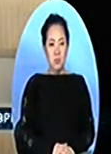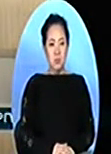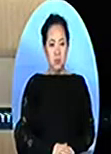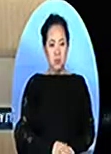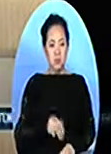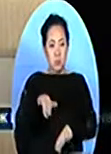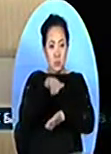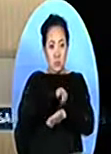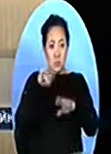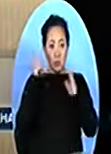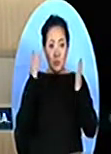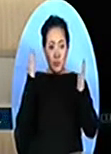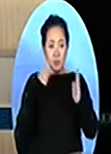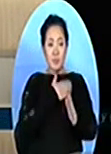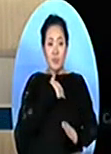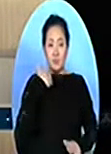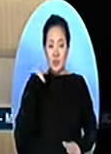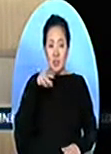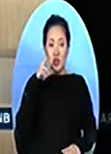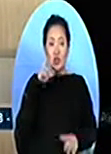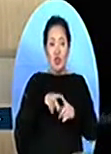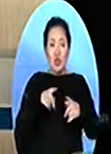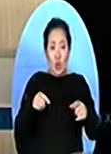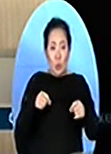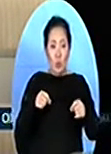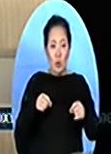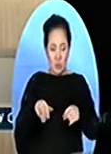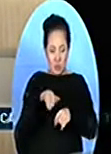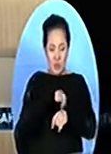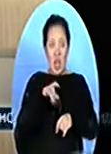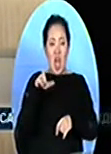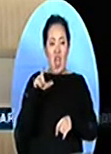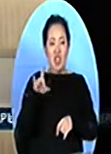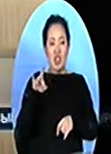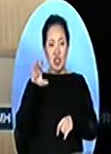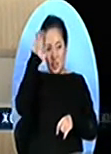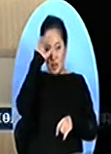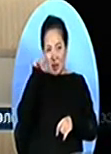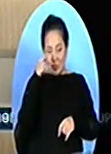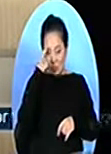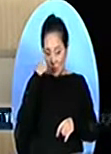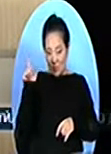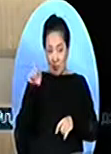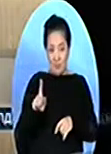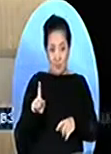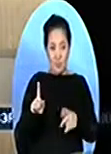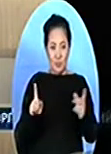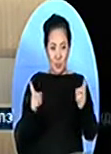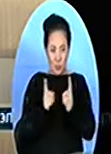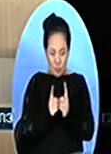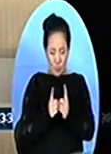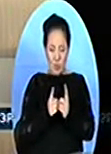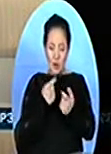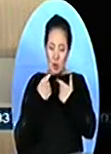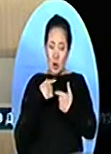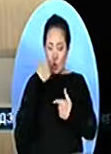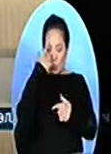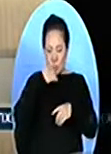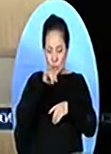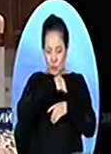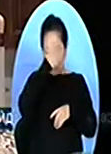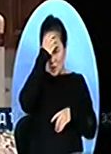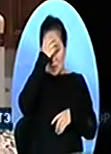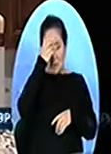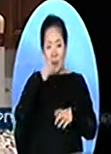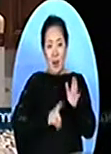Мөн Улсын хурлын дарга өнөөдөр Япон улсаас Монгол улсаас угаа онц өгөөд бүрэн эрхтэлчин сай Шимүзу хүлээн авч уулзлаа. Монгол улсын засан газрын тэргүүн гадаад улс